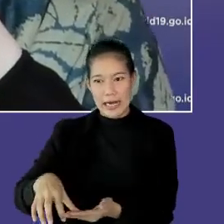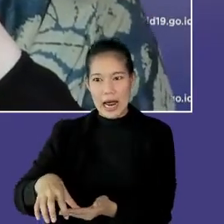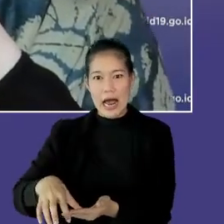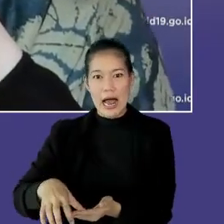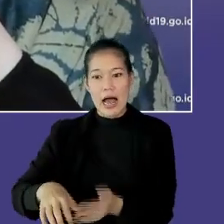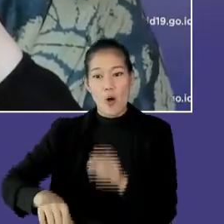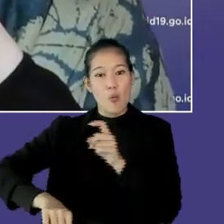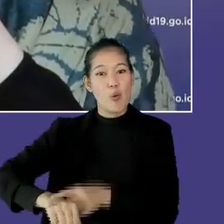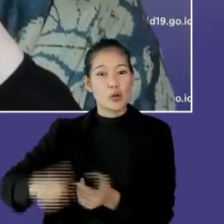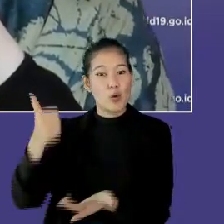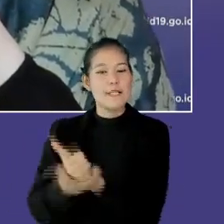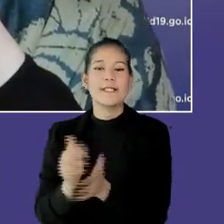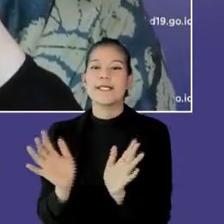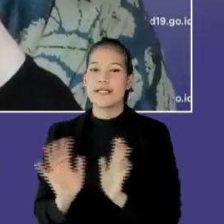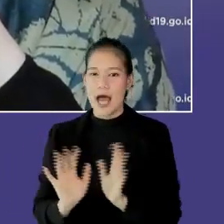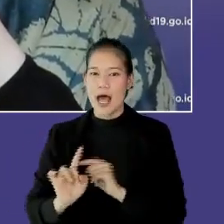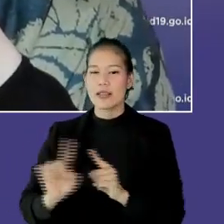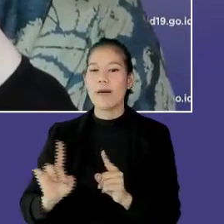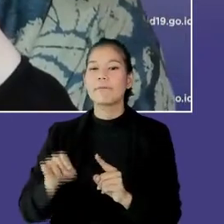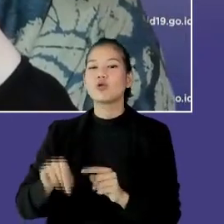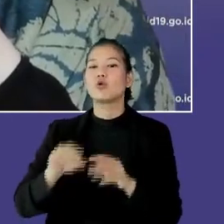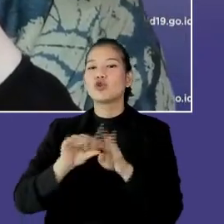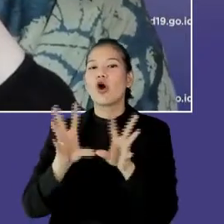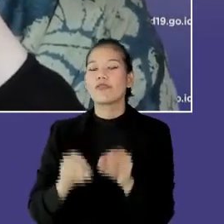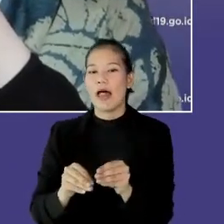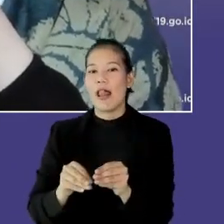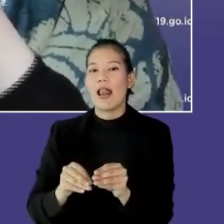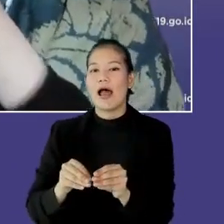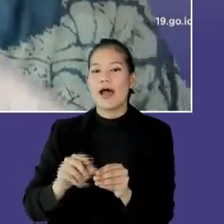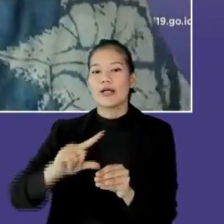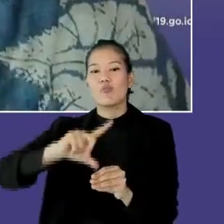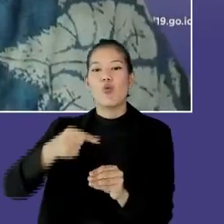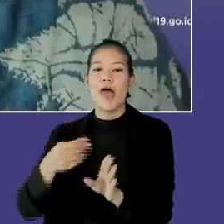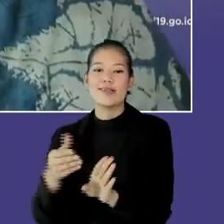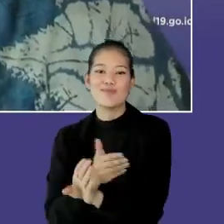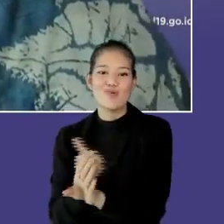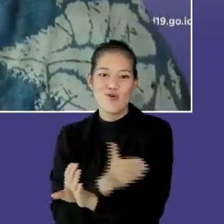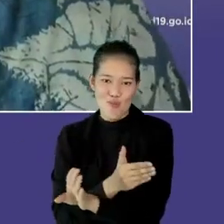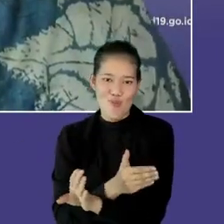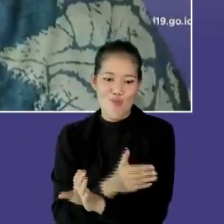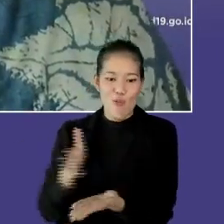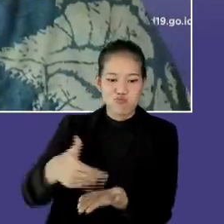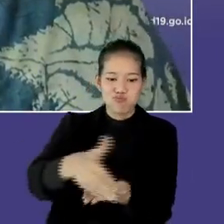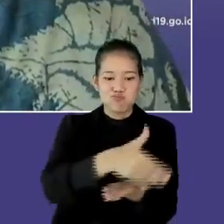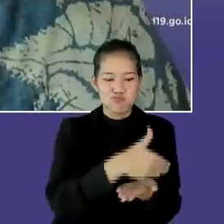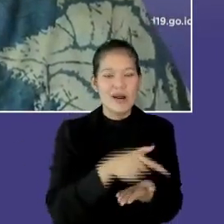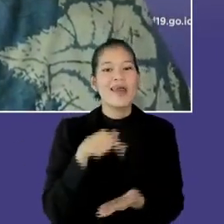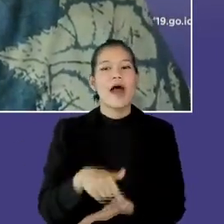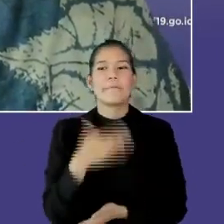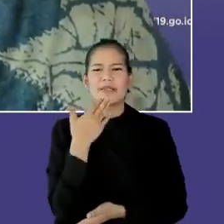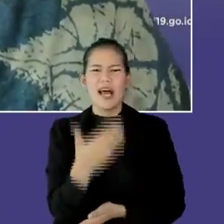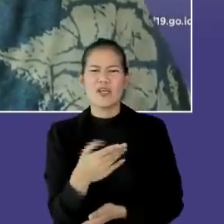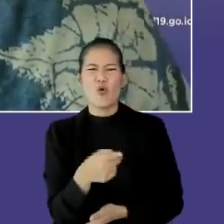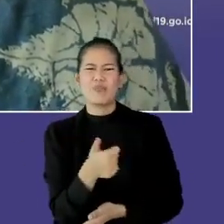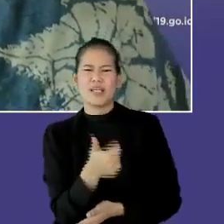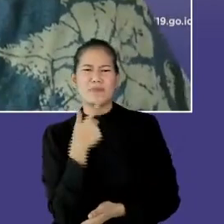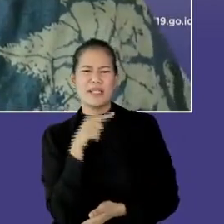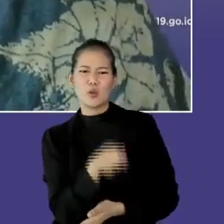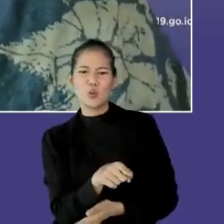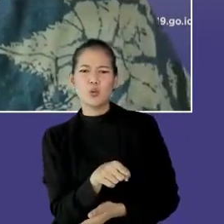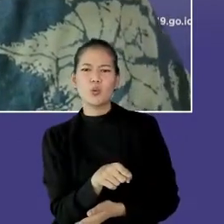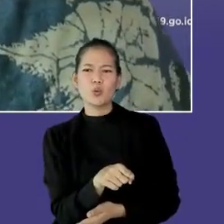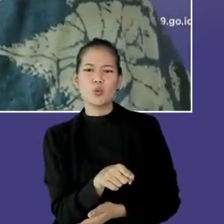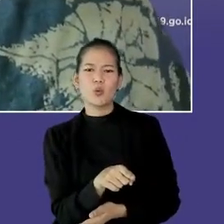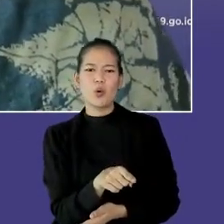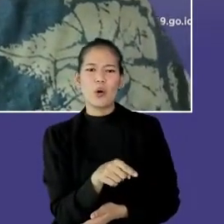real time, merupakan akumulasi dari bulan-bulan sebelumnya. Nah, pertanyaannya, mengapa bisa terjadi demikian, ya,